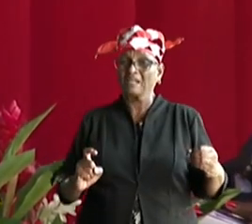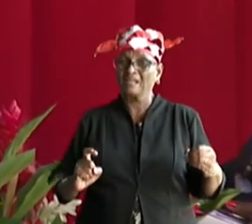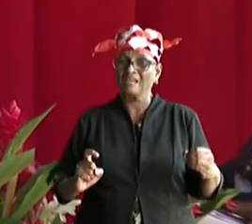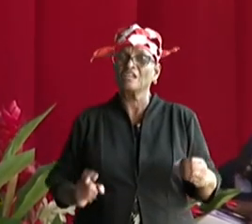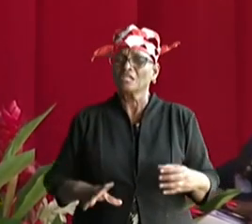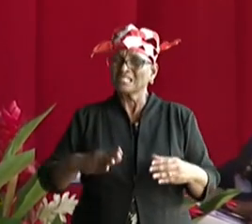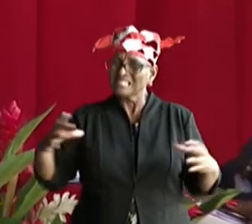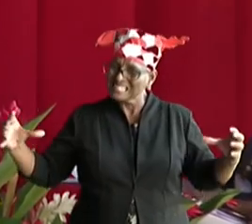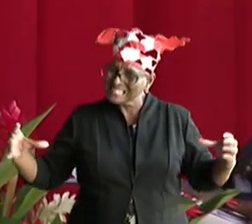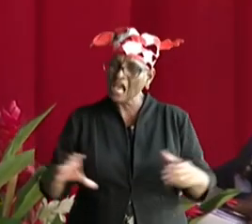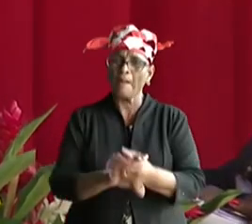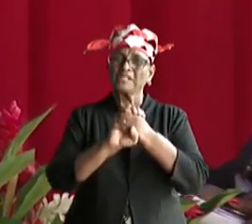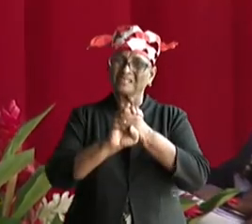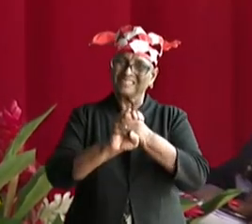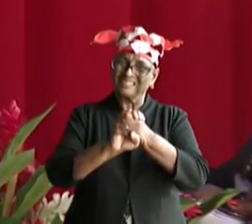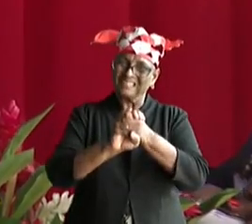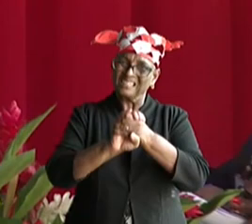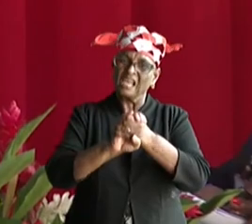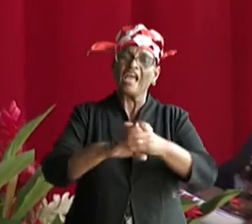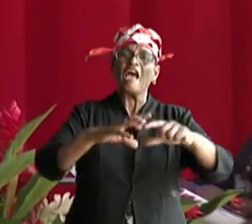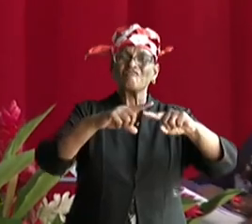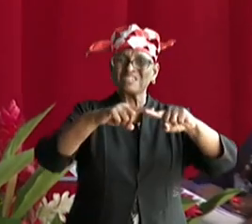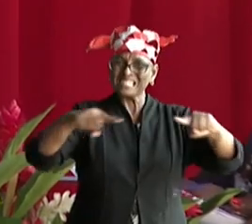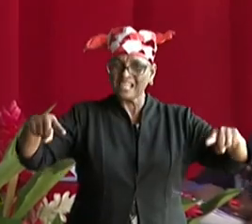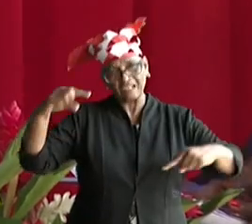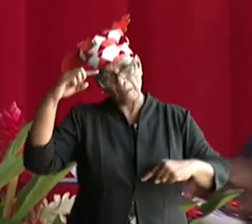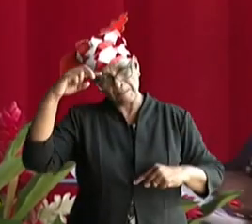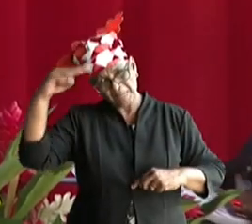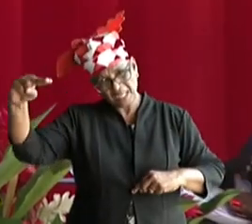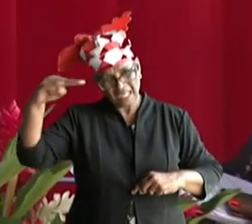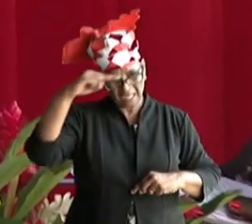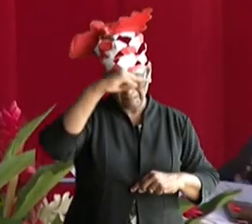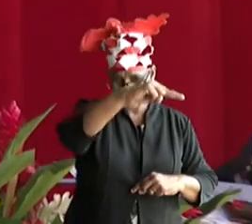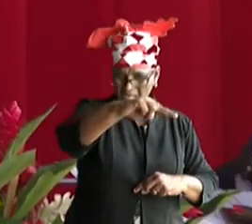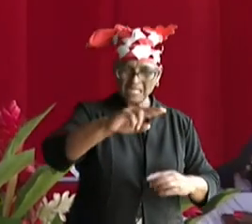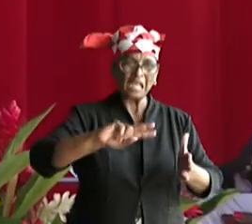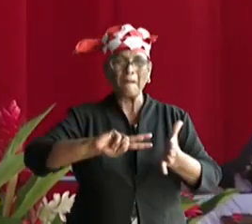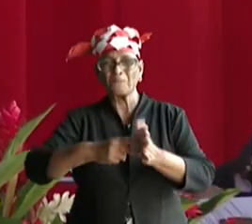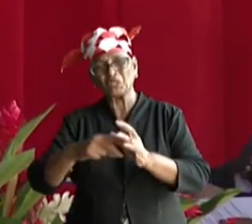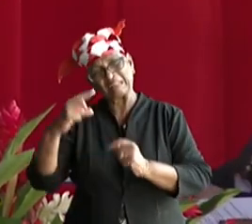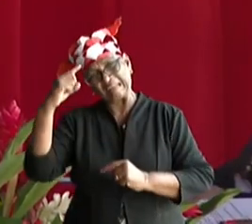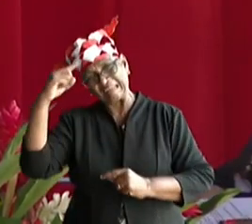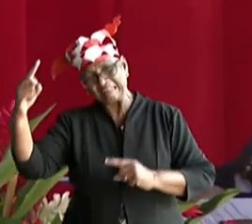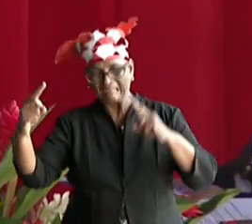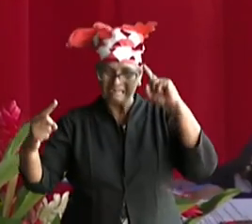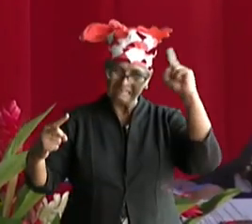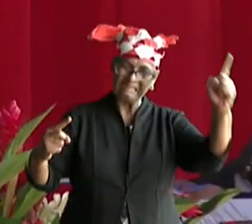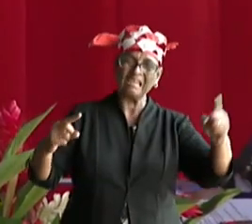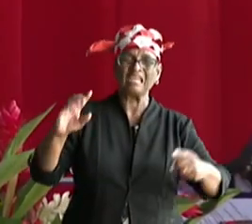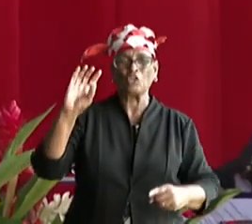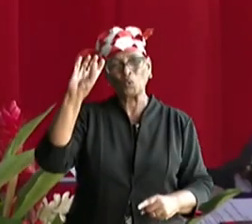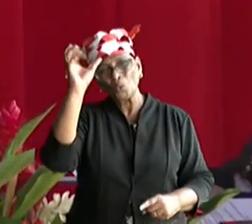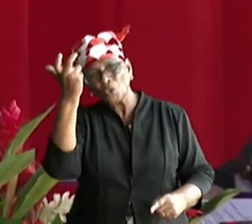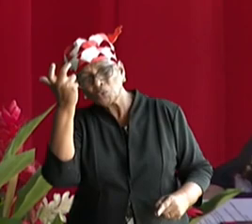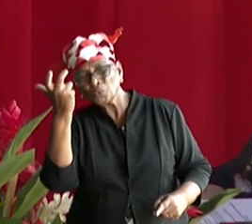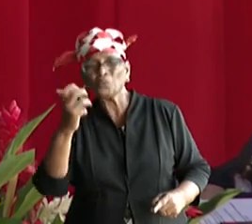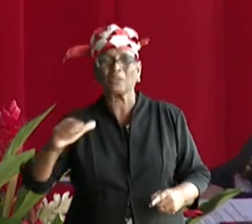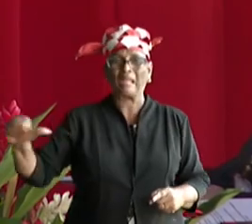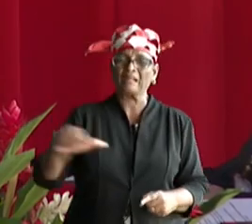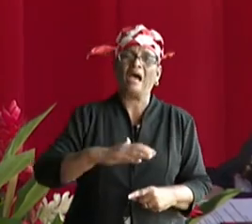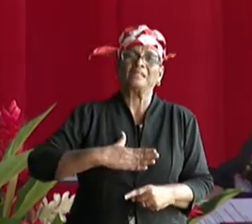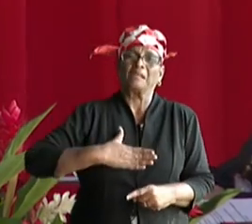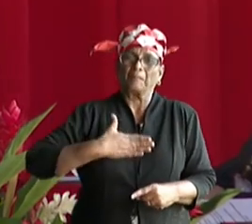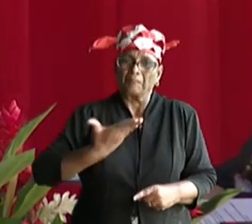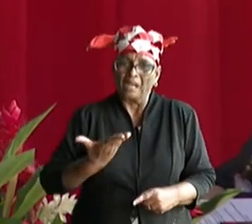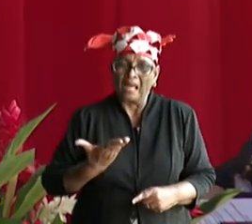handen in elkaar geslagen en de verschillen van meningen, politieke visies, etniciteit en andere belangen